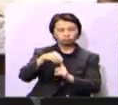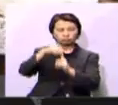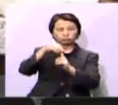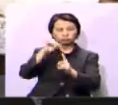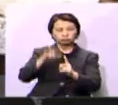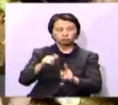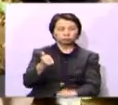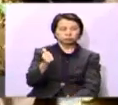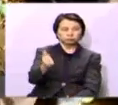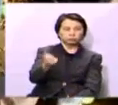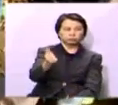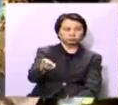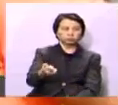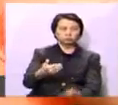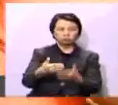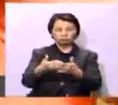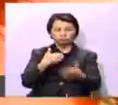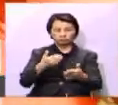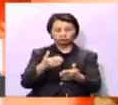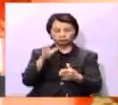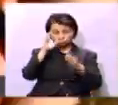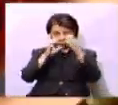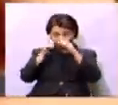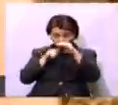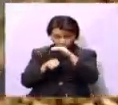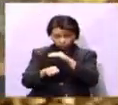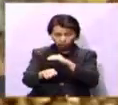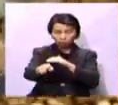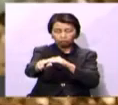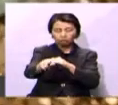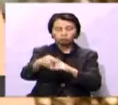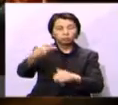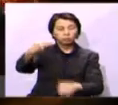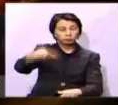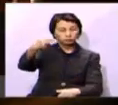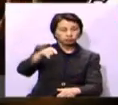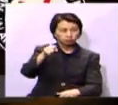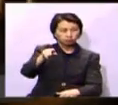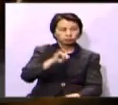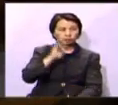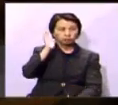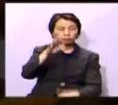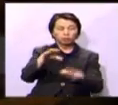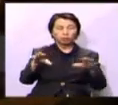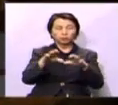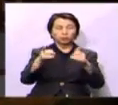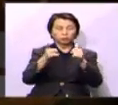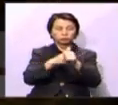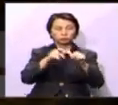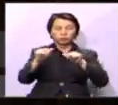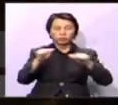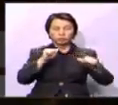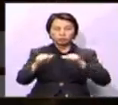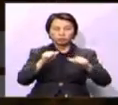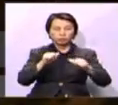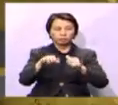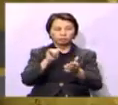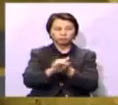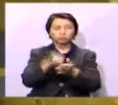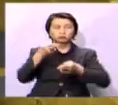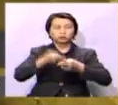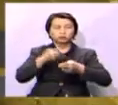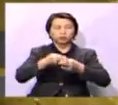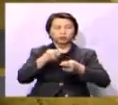yang tersendiri. Sebelum kita meneroka gua yang bersejarah ini, saya akan lakukan dahulu aktiviti yang